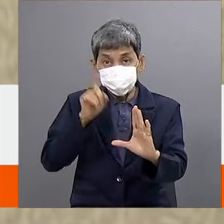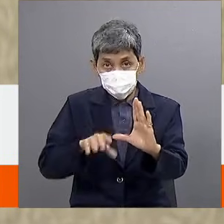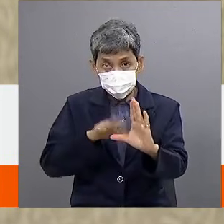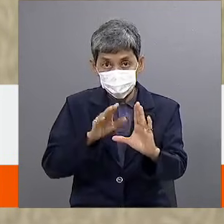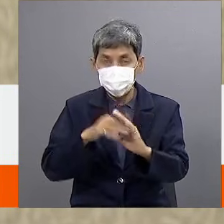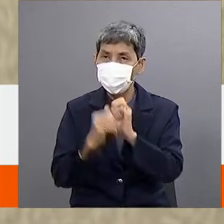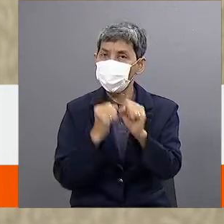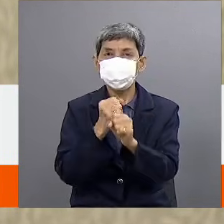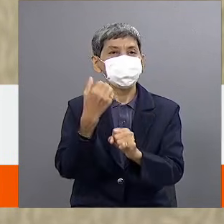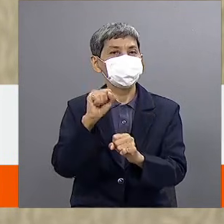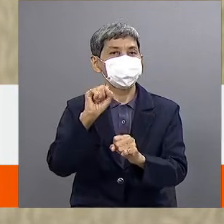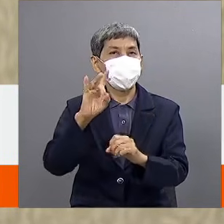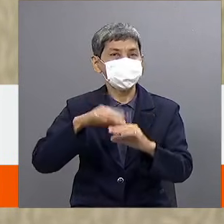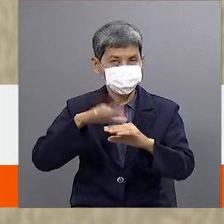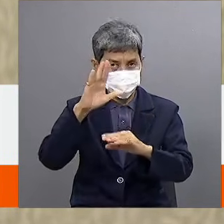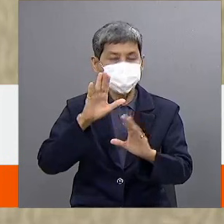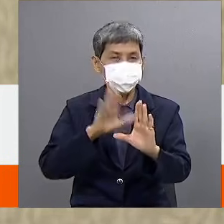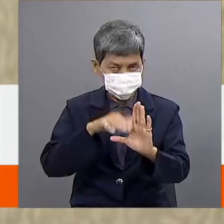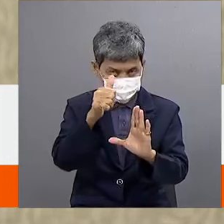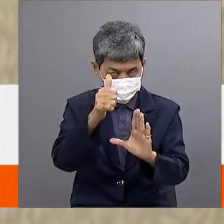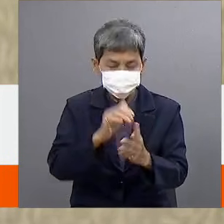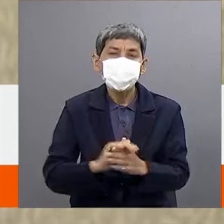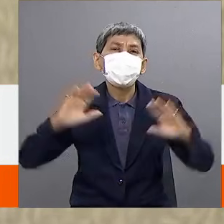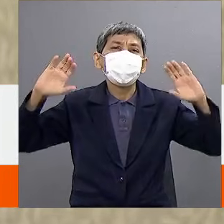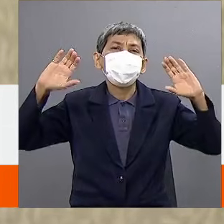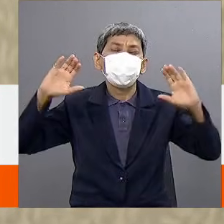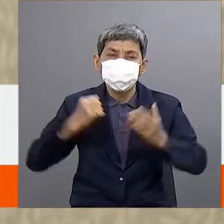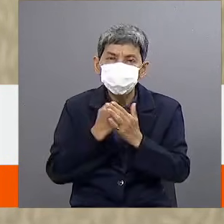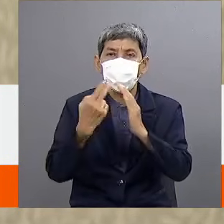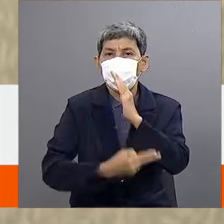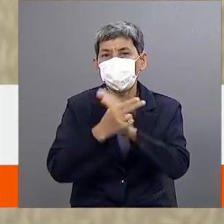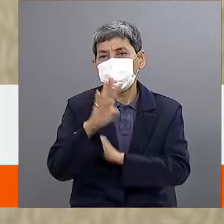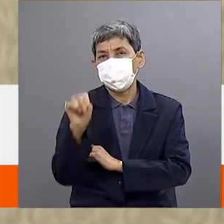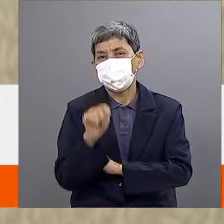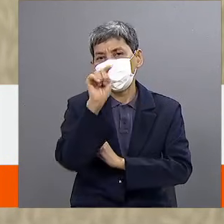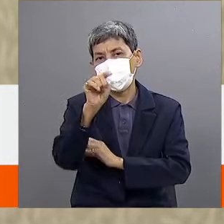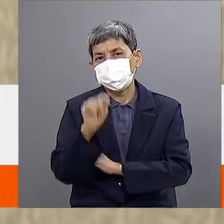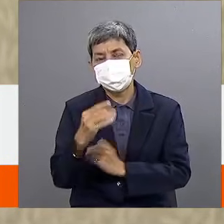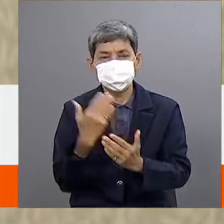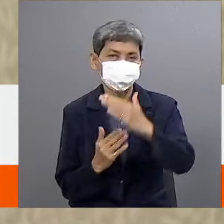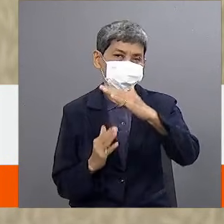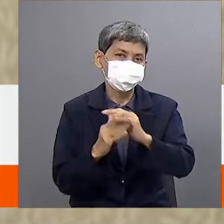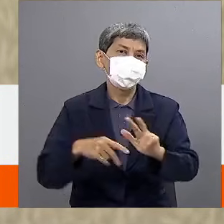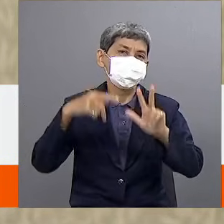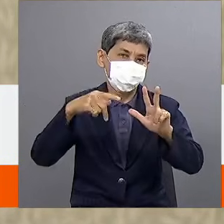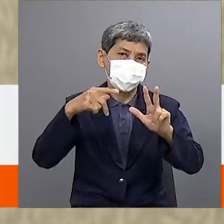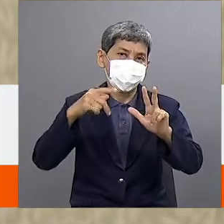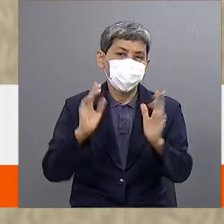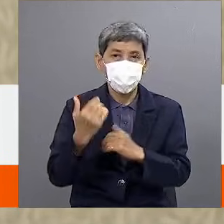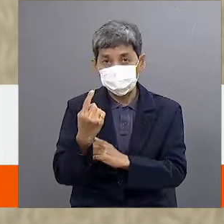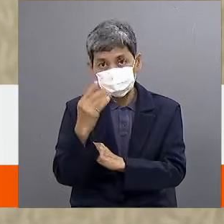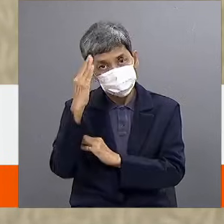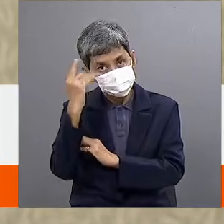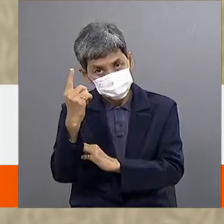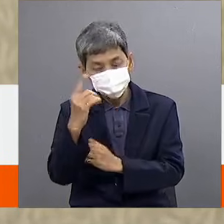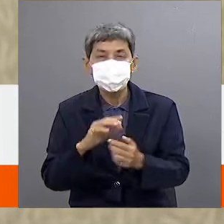ปีขึ้นไปรัฐบาลสนับสนุนค่าโรงแรม 40% ไม่เกิน 3,000 บาทต่อห้องต่อคืนให้คูปองอาห